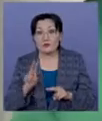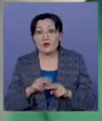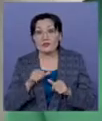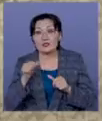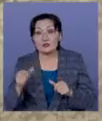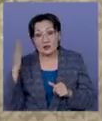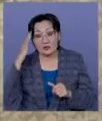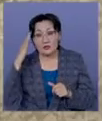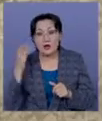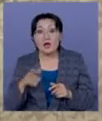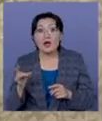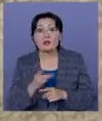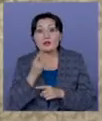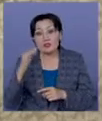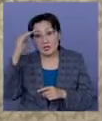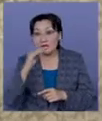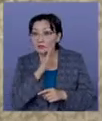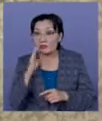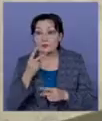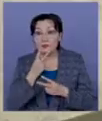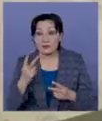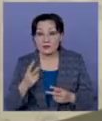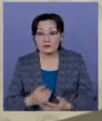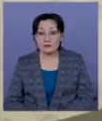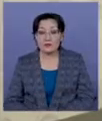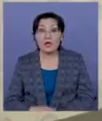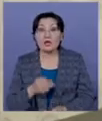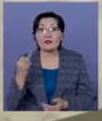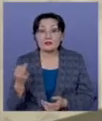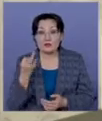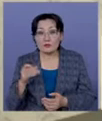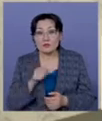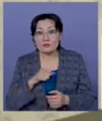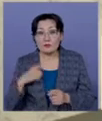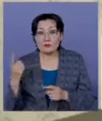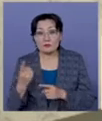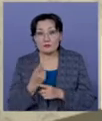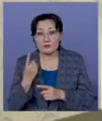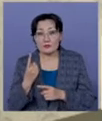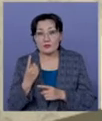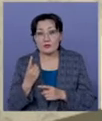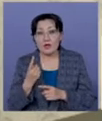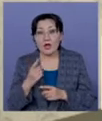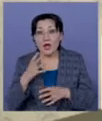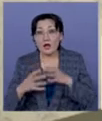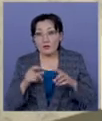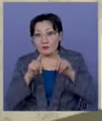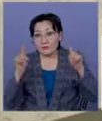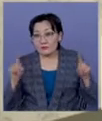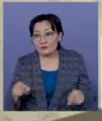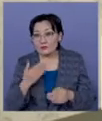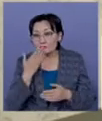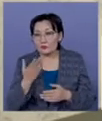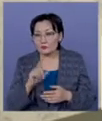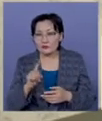ерекше қабілетін алғаш ата-анасы байқаған. Қызығушылығы ең бірінші рет баламыз әлем картасын көрген кезде сұрады. Бұл